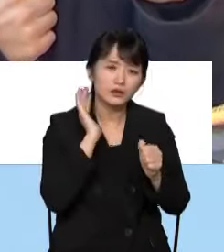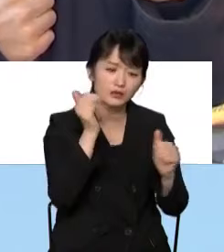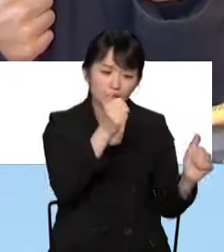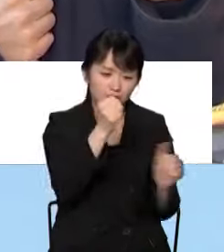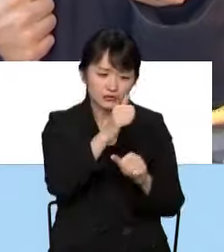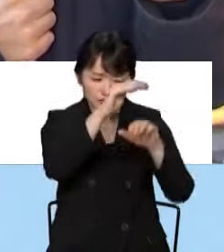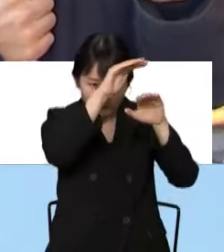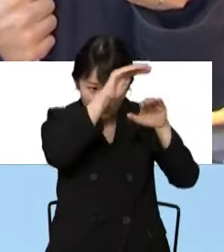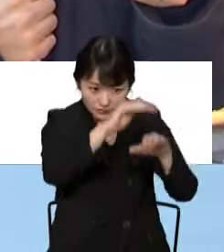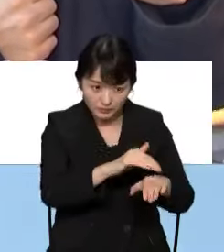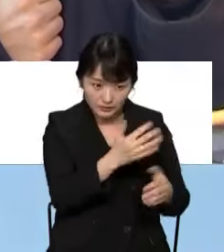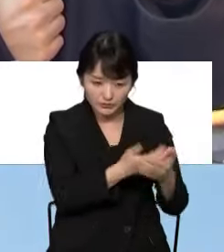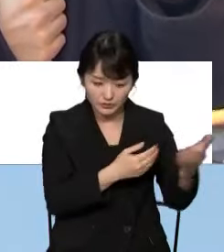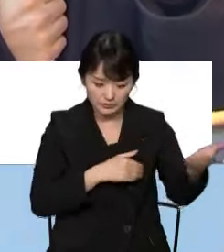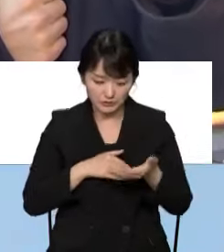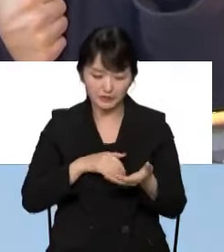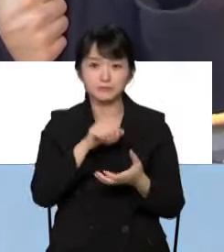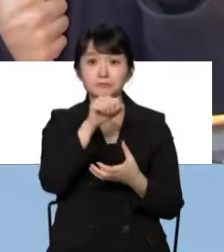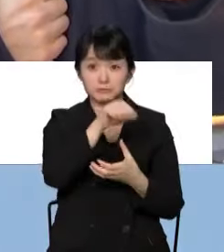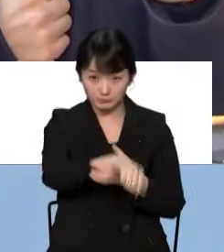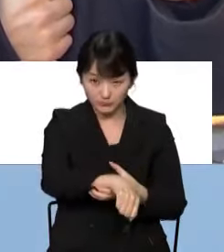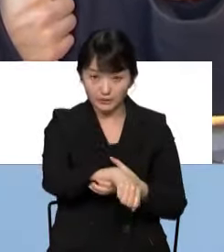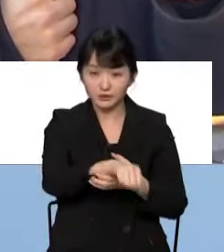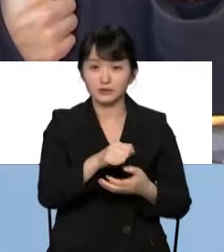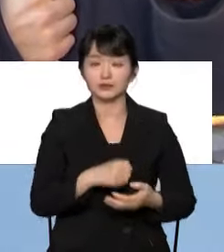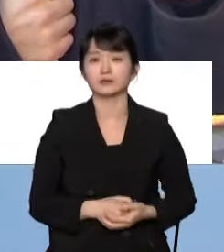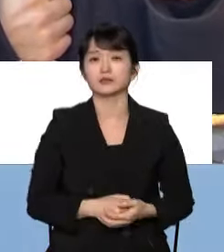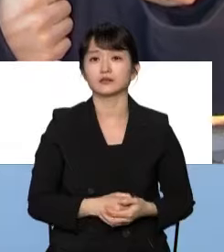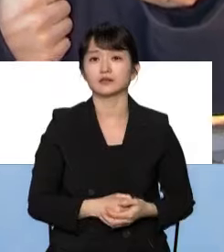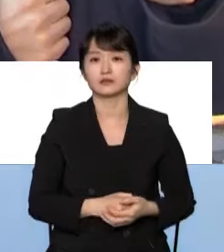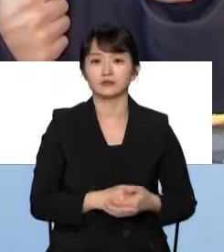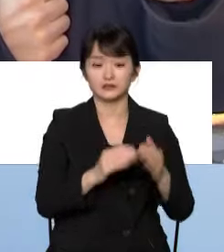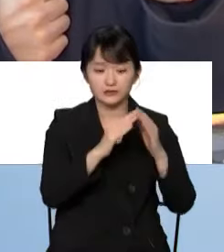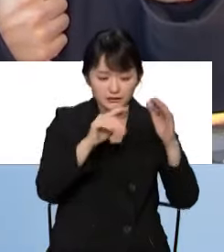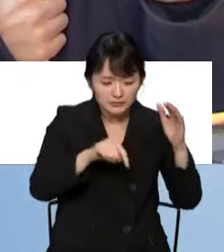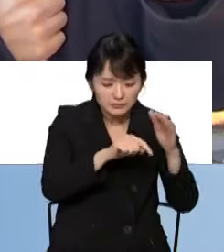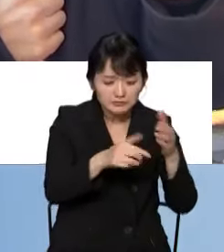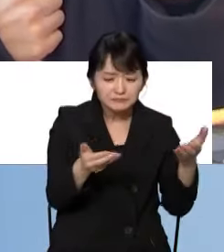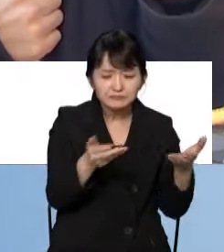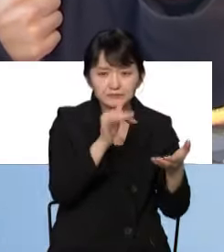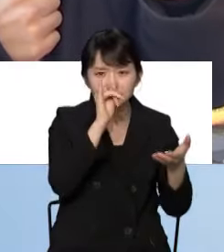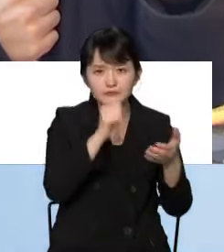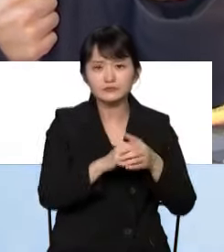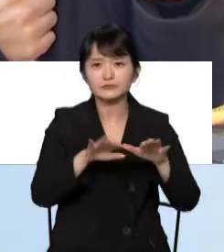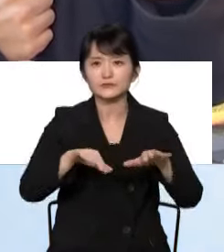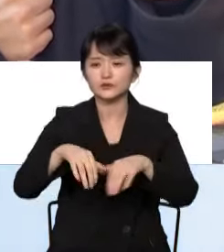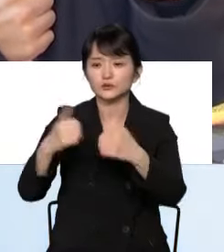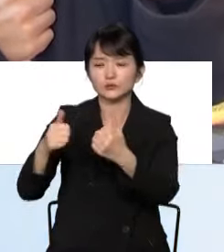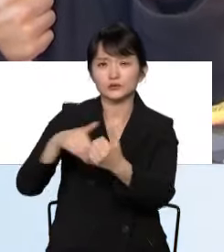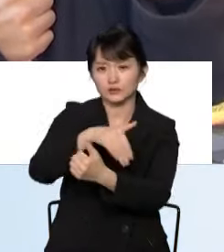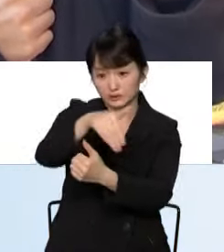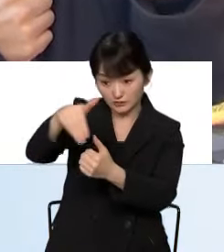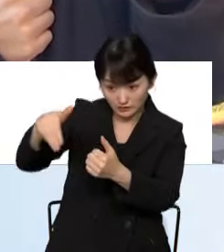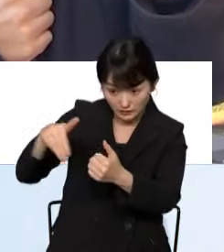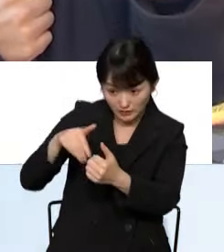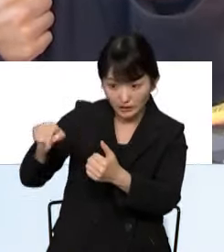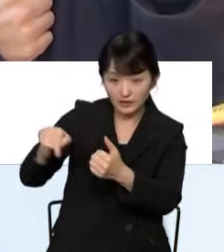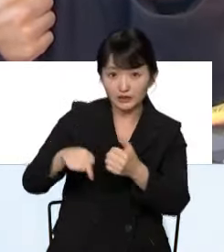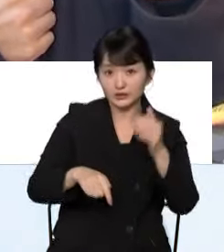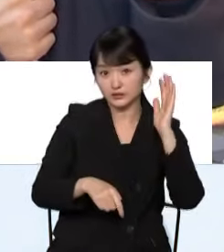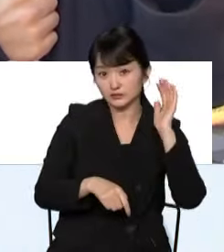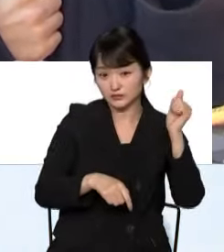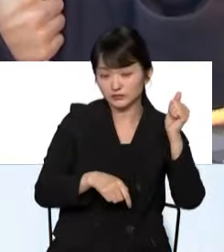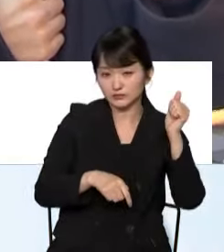의결안을 제가 하는 등 이 관저 재택근무를 하고 있습니다. 그래서 오늘 국회 상황도 이곳 관저에서